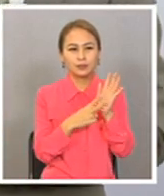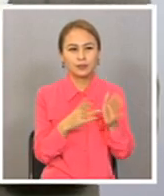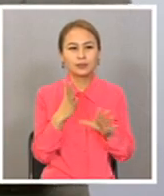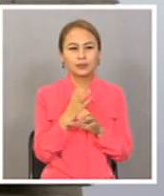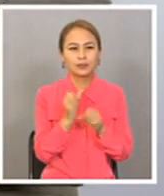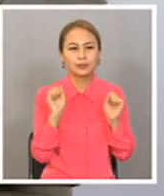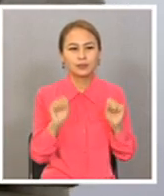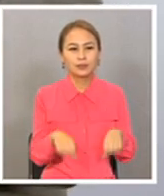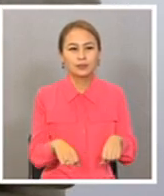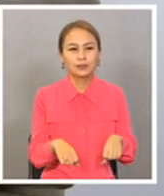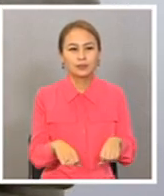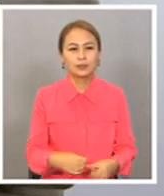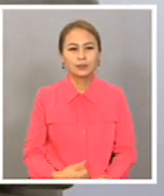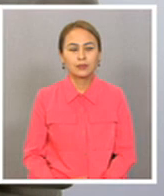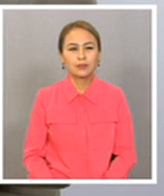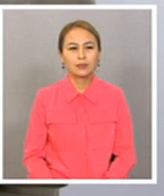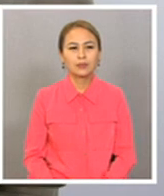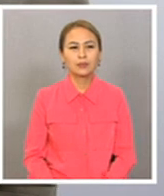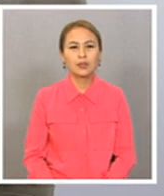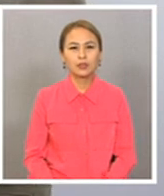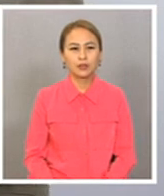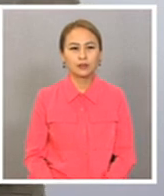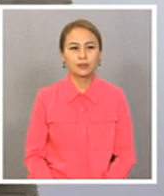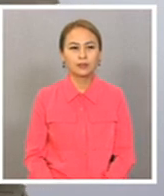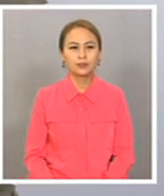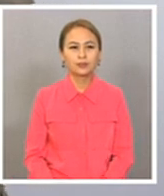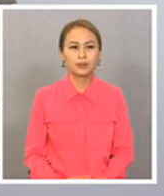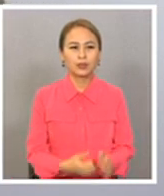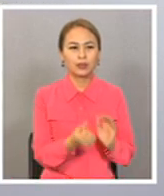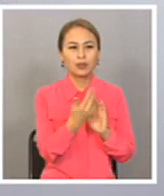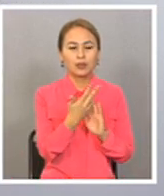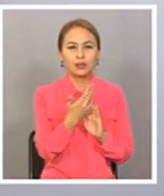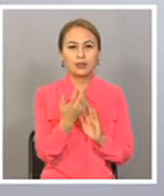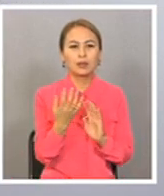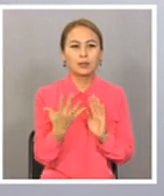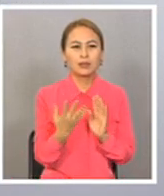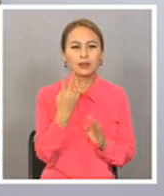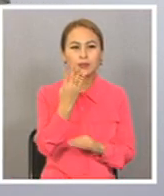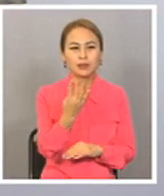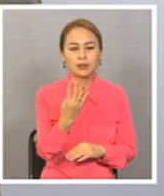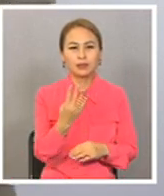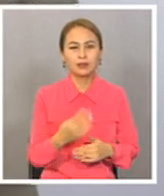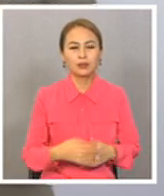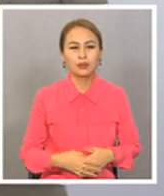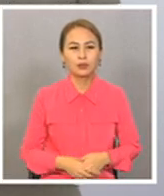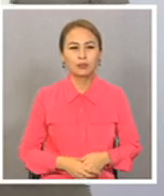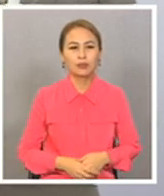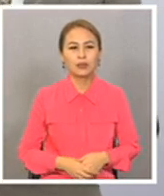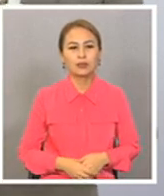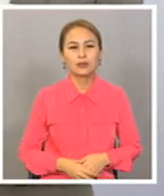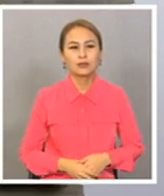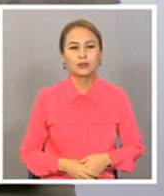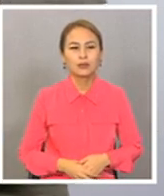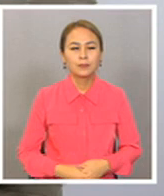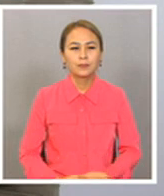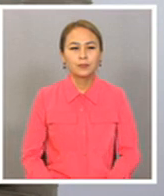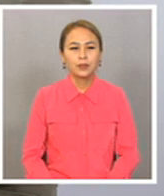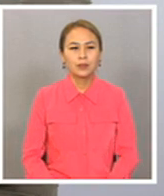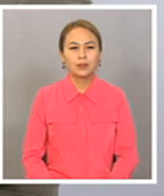болады. Олай болса қысқартайық. Алымында бөлімінде 2-ге бөлсек, 13 бүтін 5'ден 4 шығады екен.